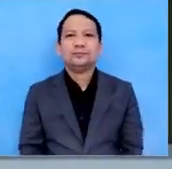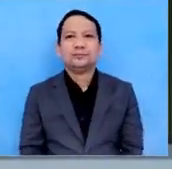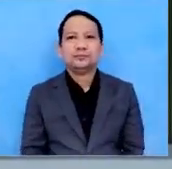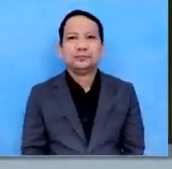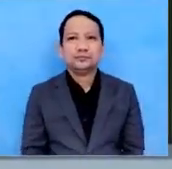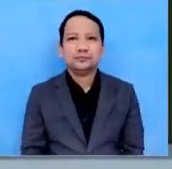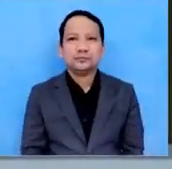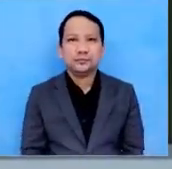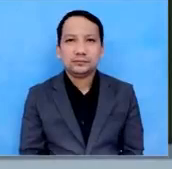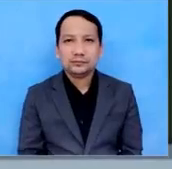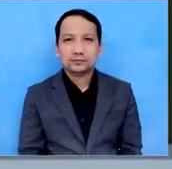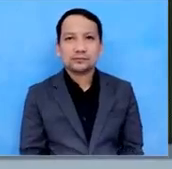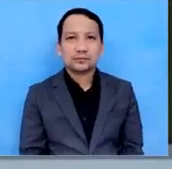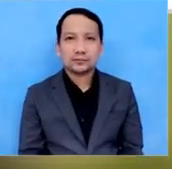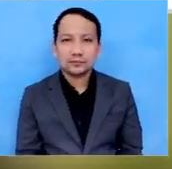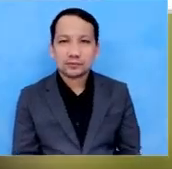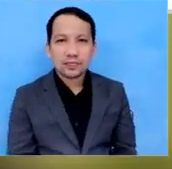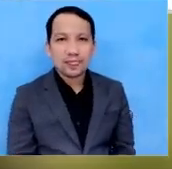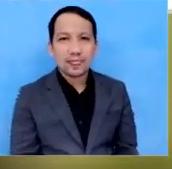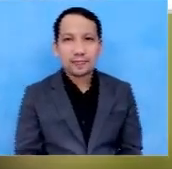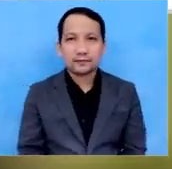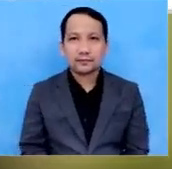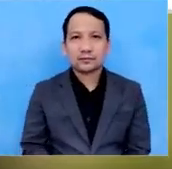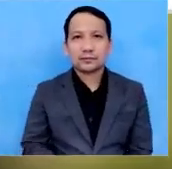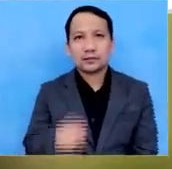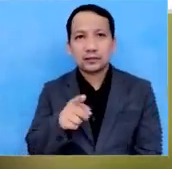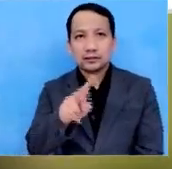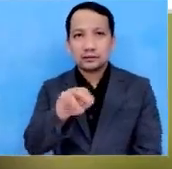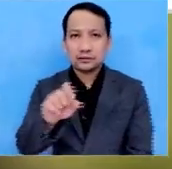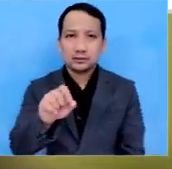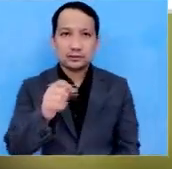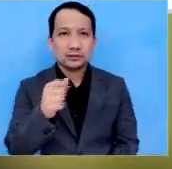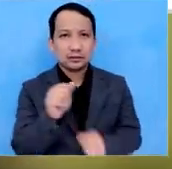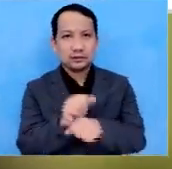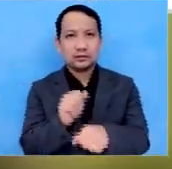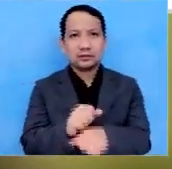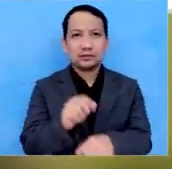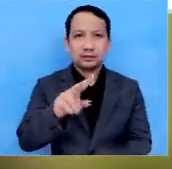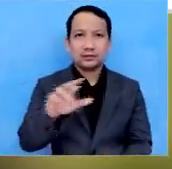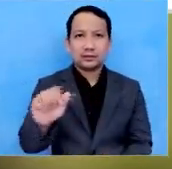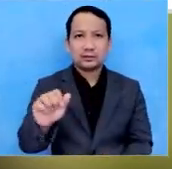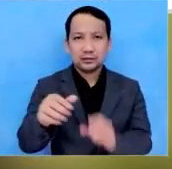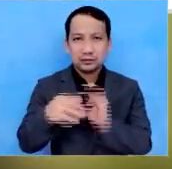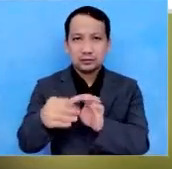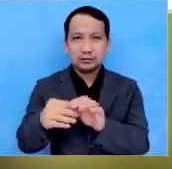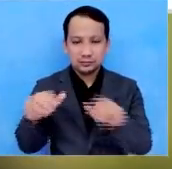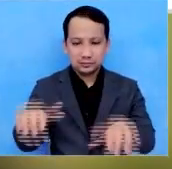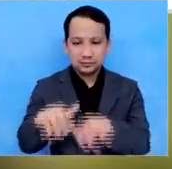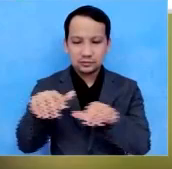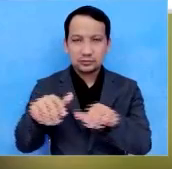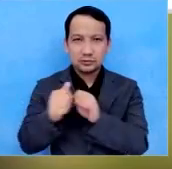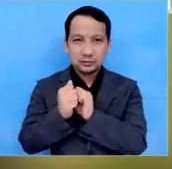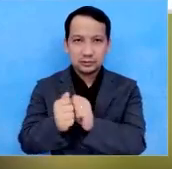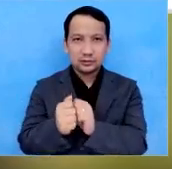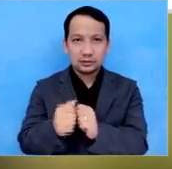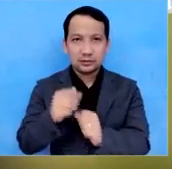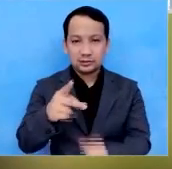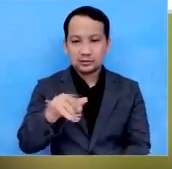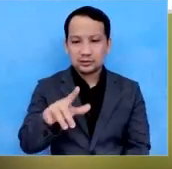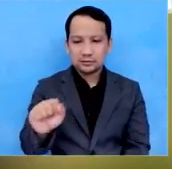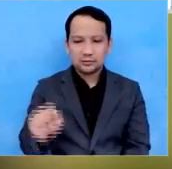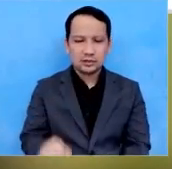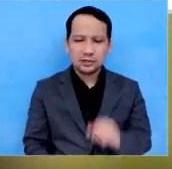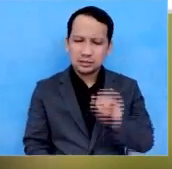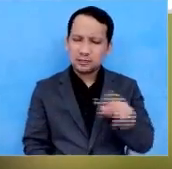beses ko na siyang naka-work sa Viva. So, very comfortable na po ako with him na gawin po yung series na Kalye Queens. Si Jairus naman